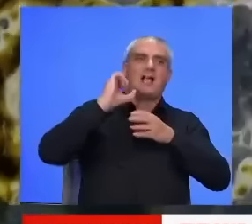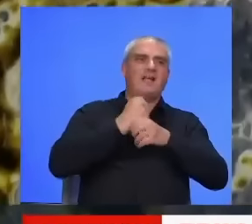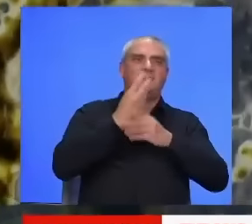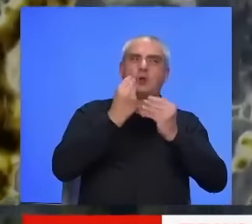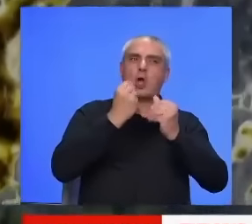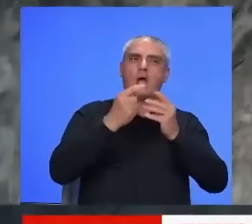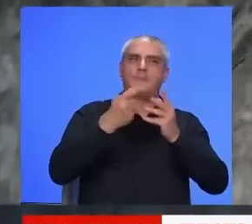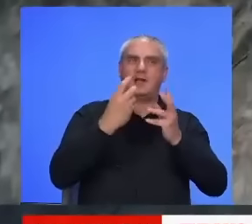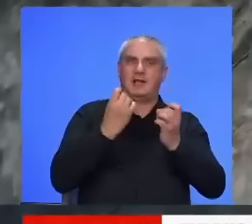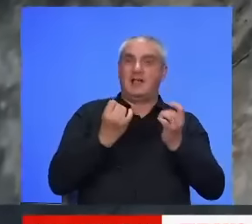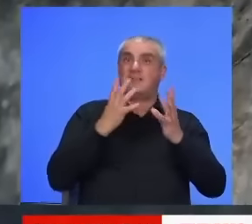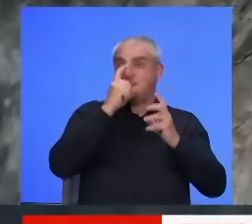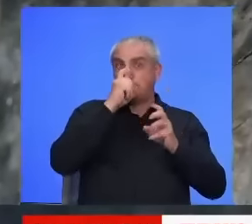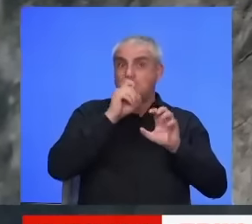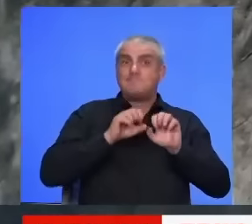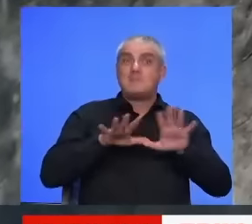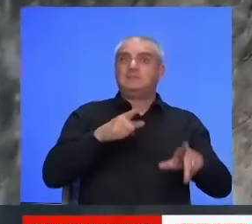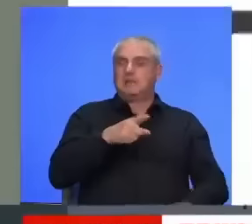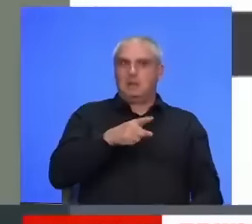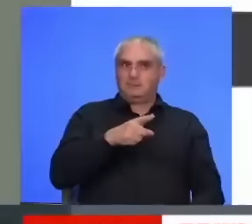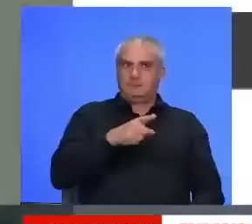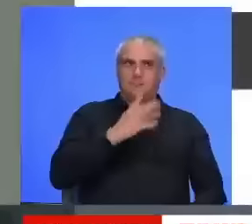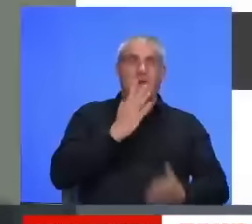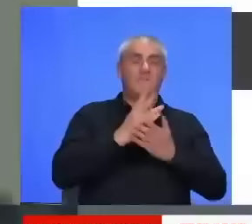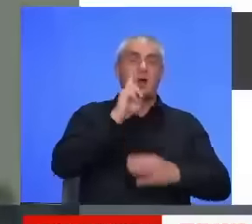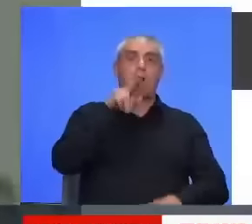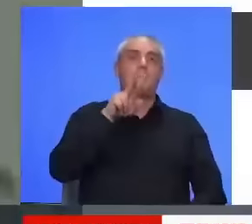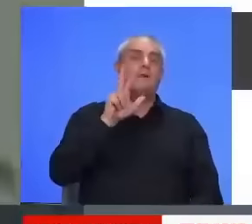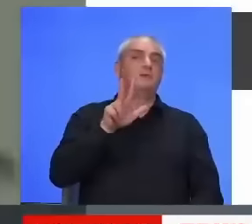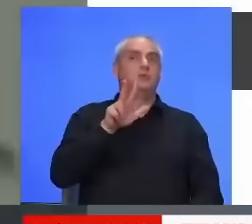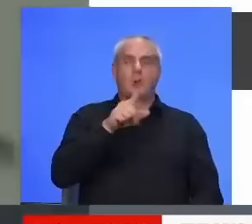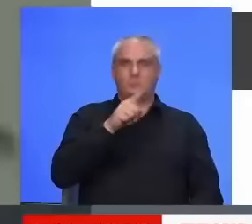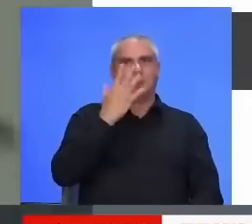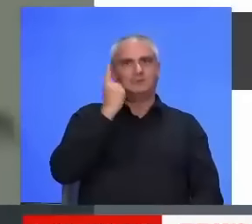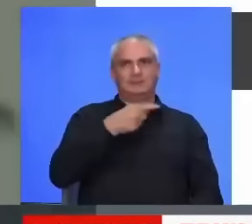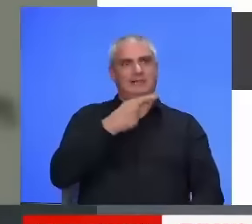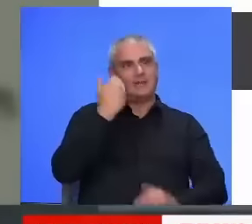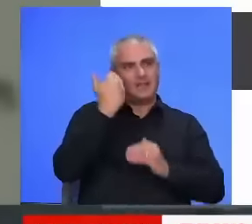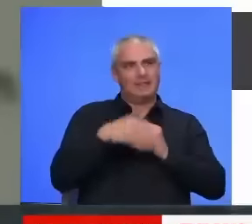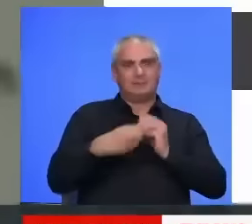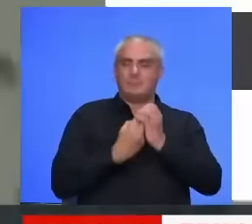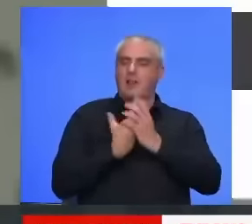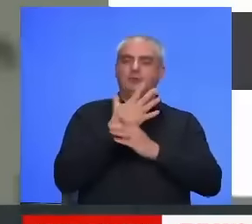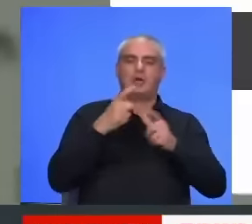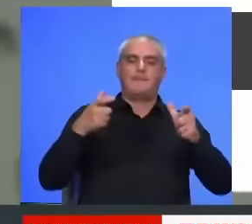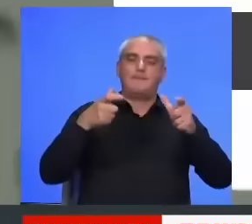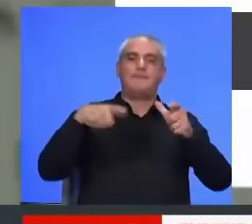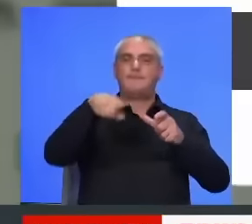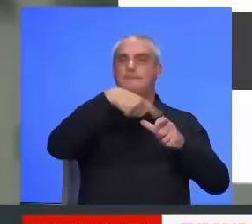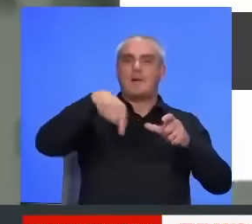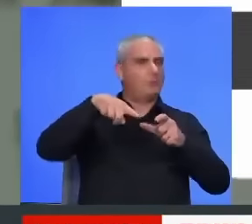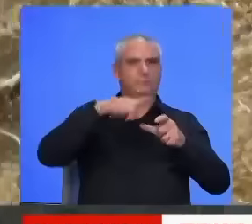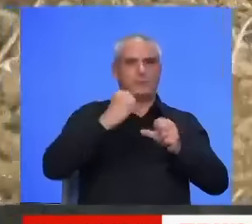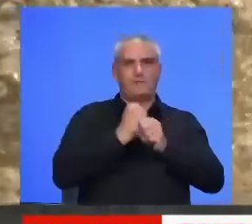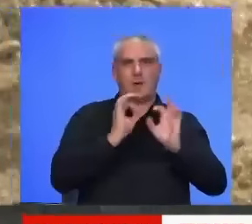חומצתי רדיואקטיבי מזהם. כבר בשנת 2003 היה צריך לסיים ולשקם את הבריכות, וזה לא